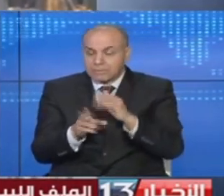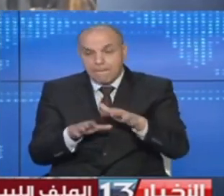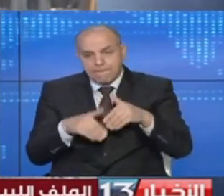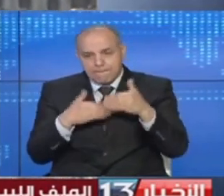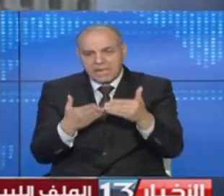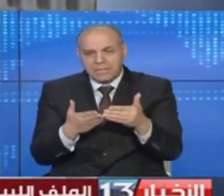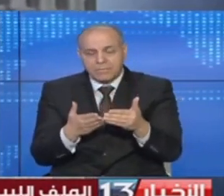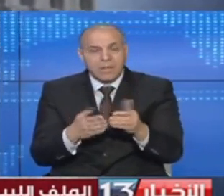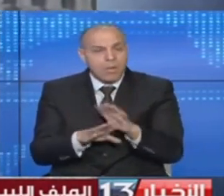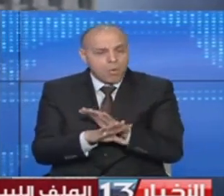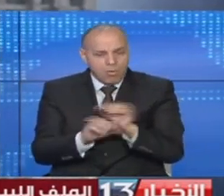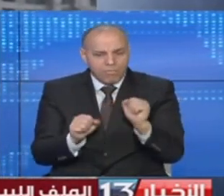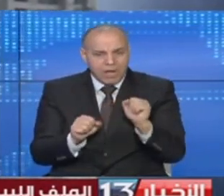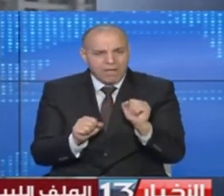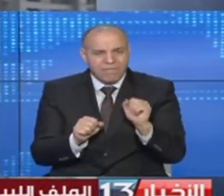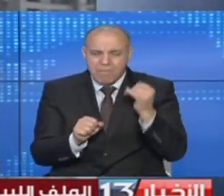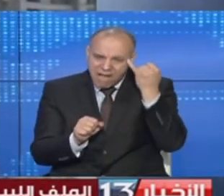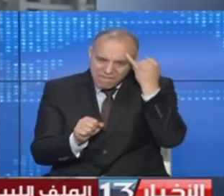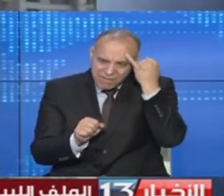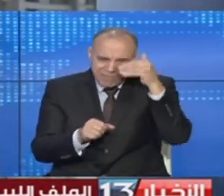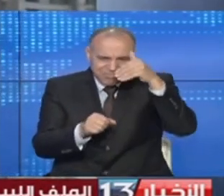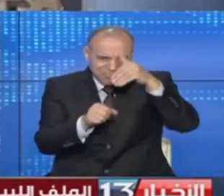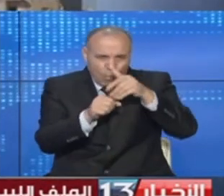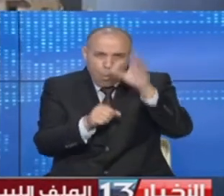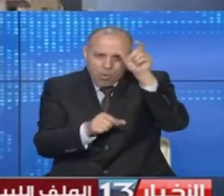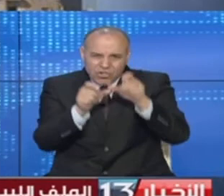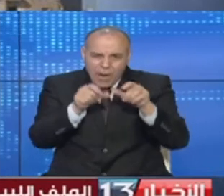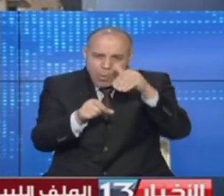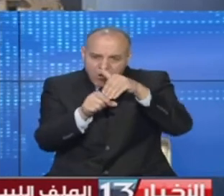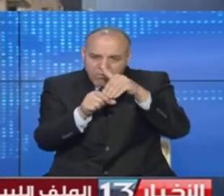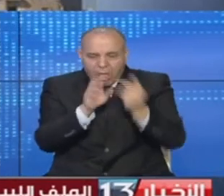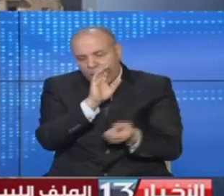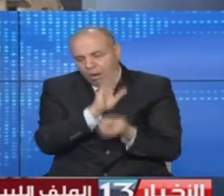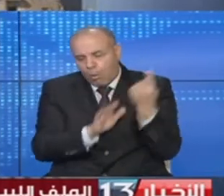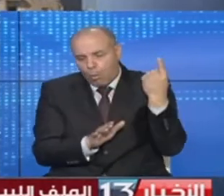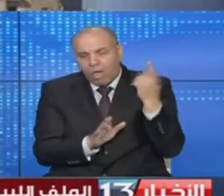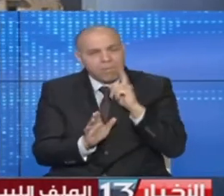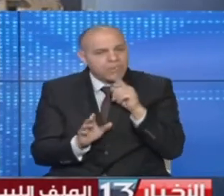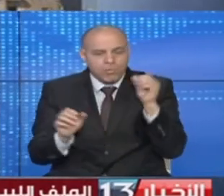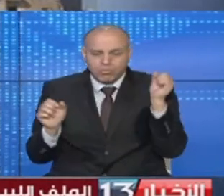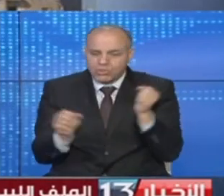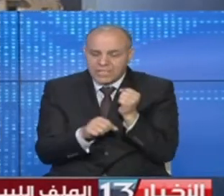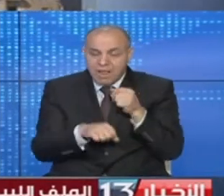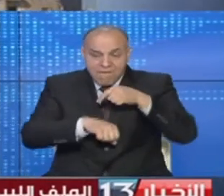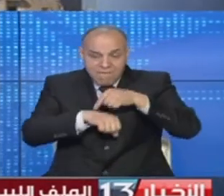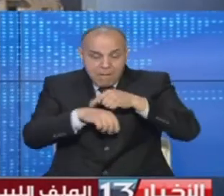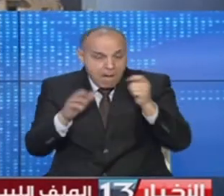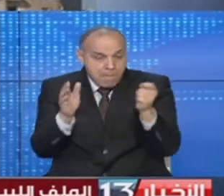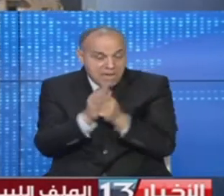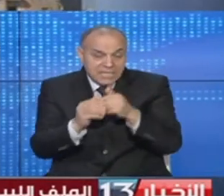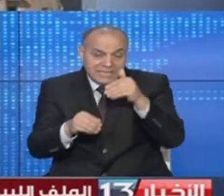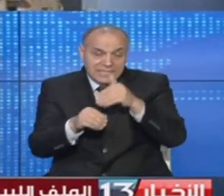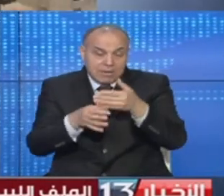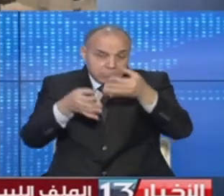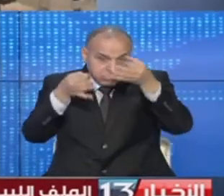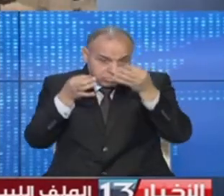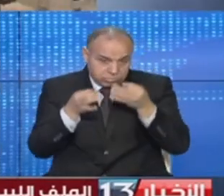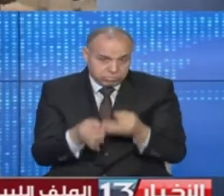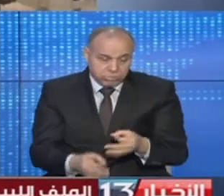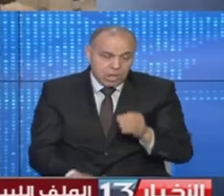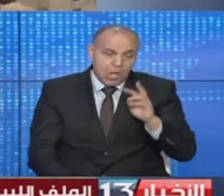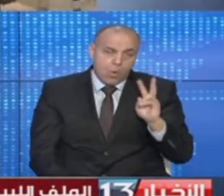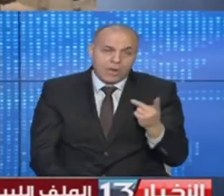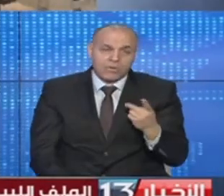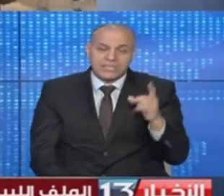المقبلة، انتهى بإسقاط مقترح الاستفتاء وذلك لاستحالة تنفيذه قبل موعد الانتخابات المحددة